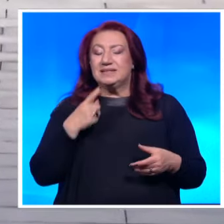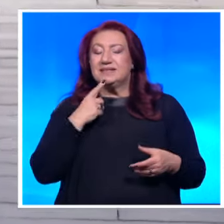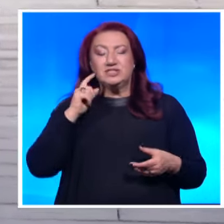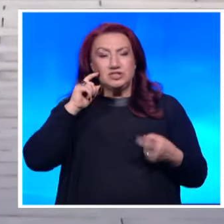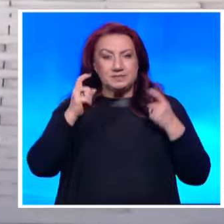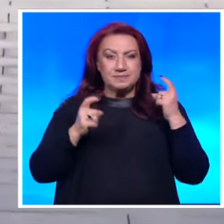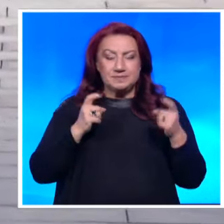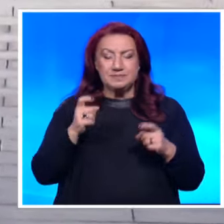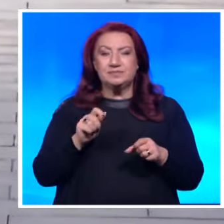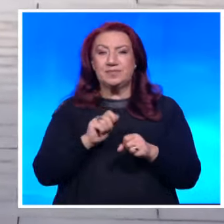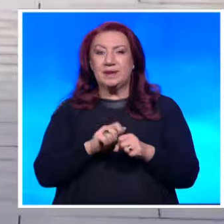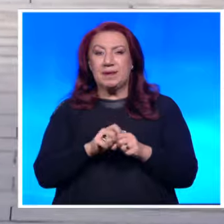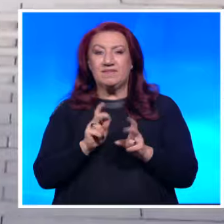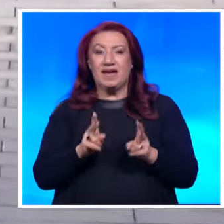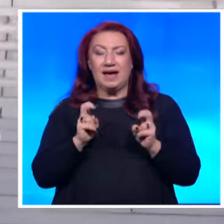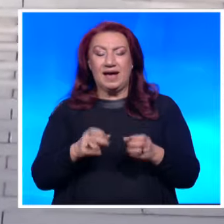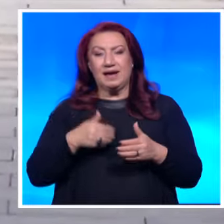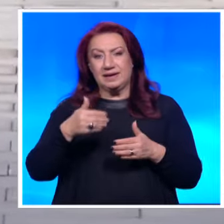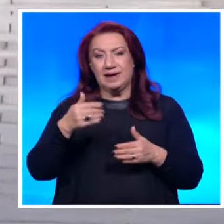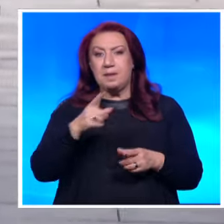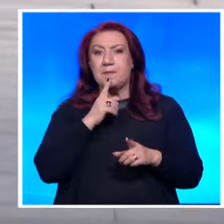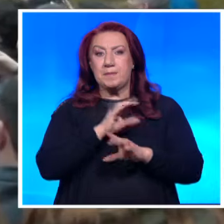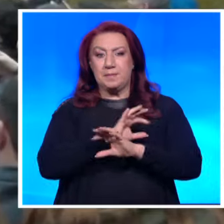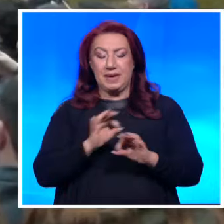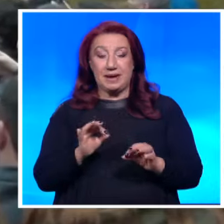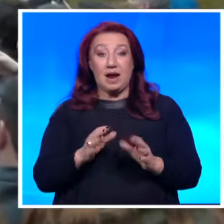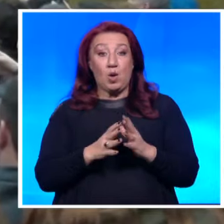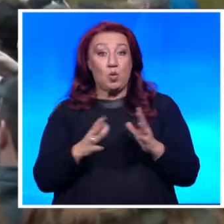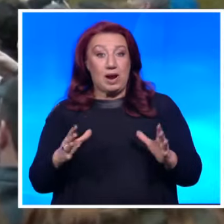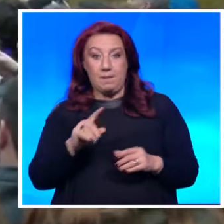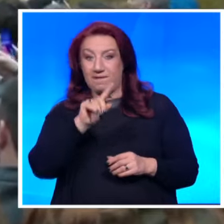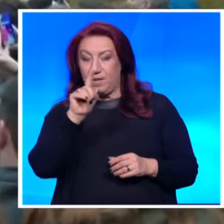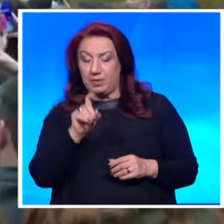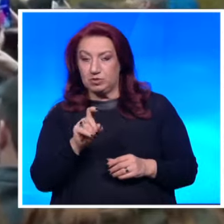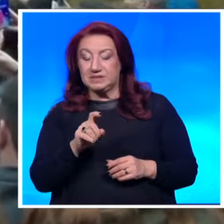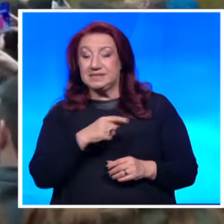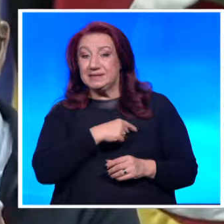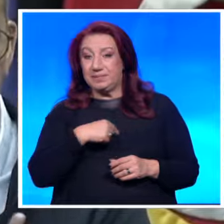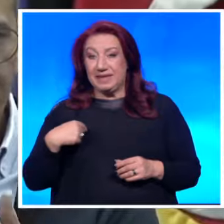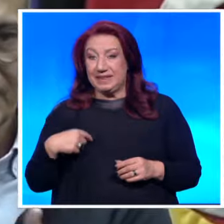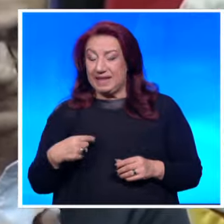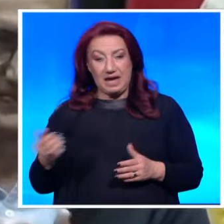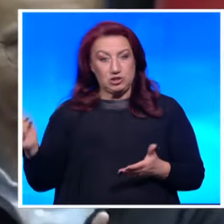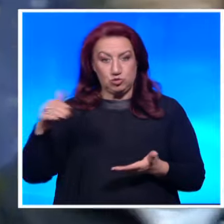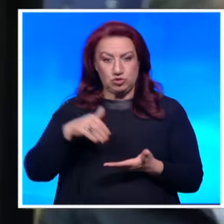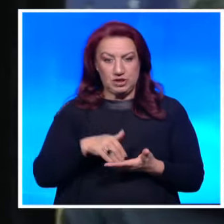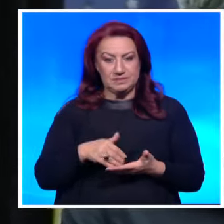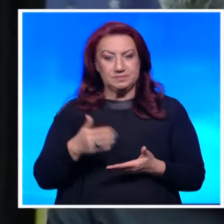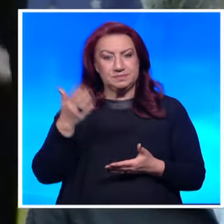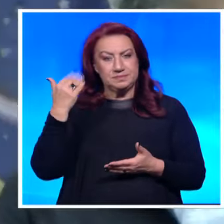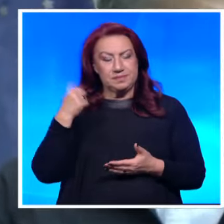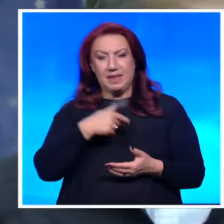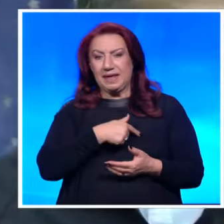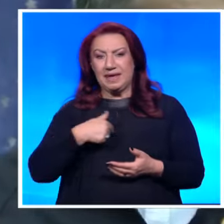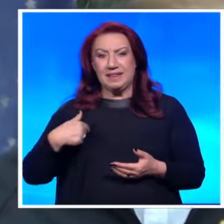процес големият въпрос ще се присъединили пекин преди дни китай и бразилия призоваха за мирни преговори с